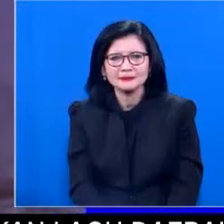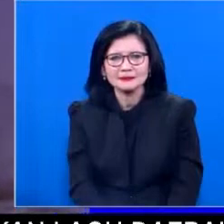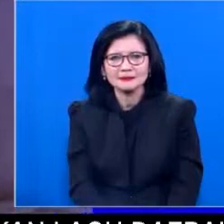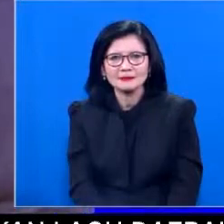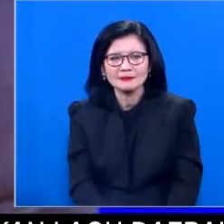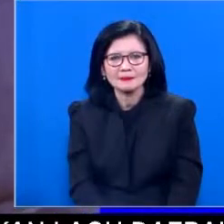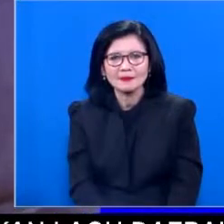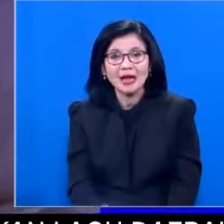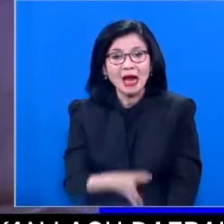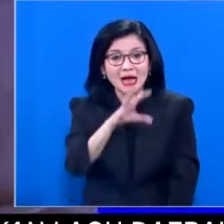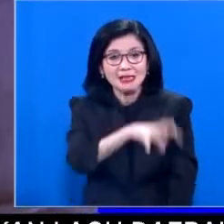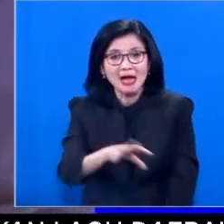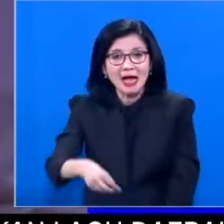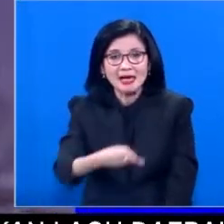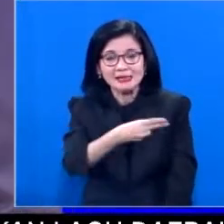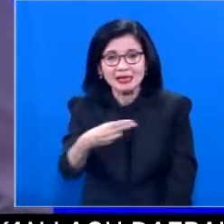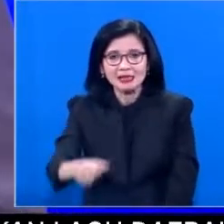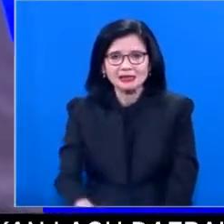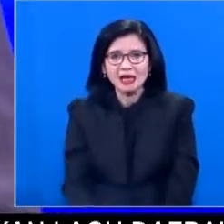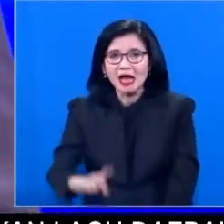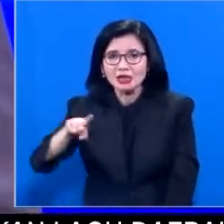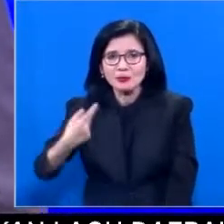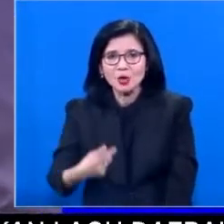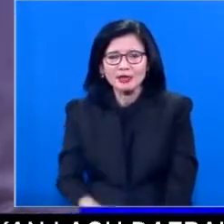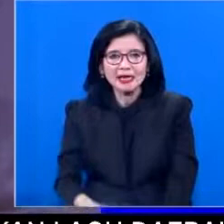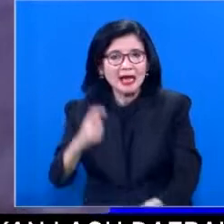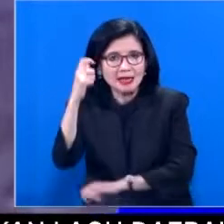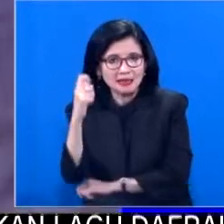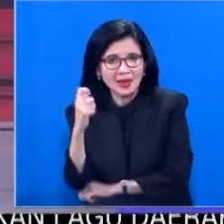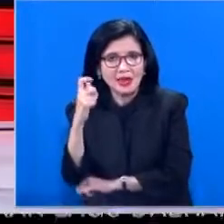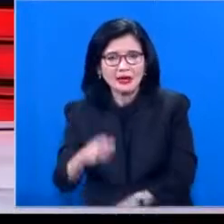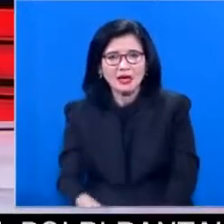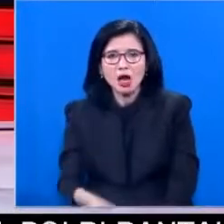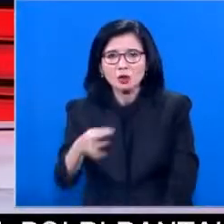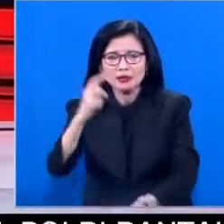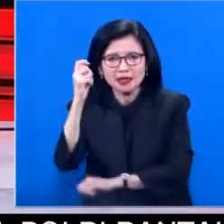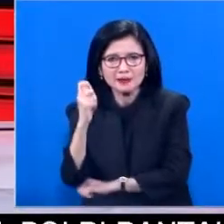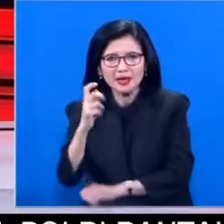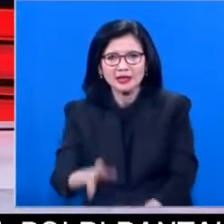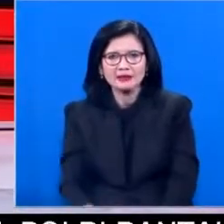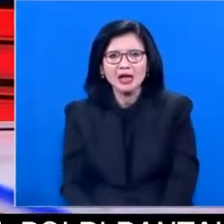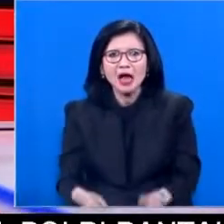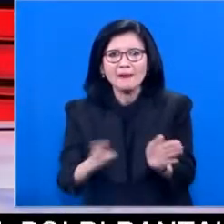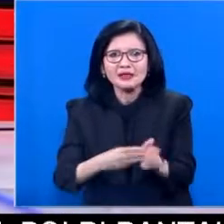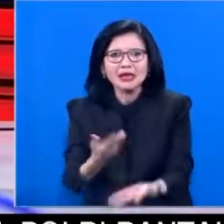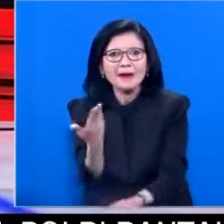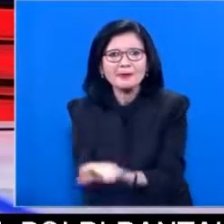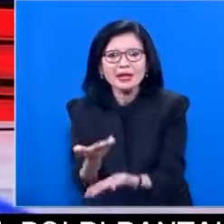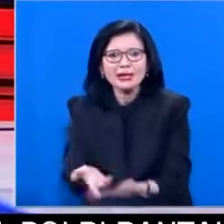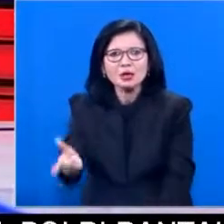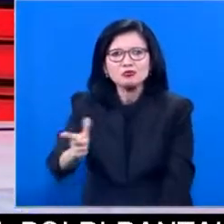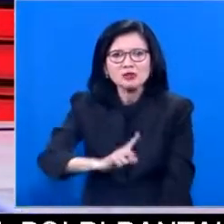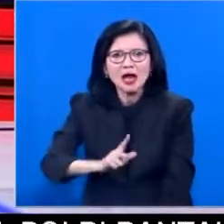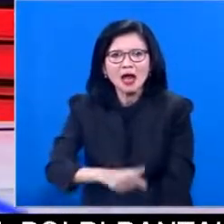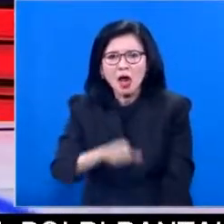Kita ke informasi dari sejumlah daerah di tanah air. Kita awali dari Tasikmalaya, Jawa Barat. Buntut dari persoalan penagihan utang, sejumlah